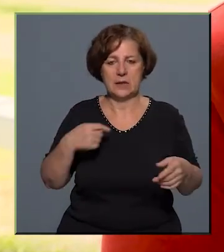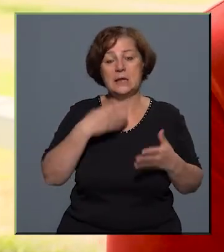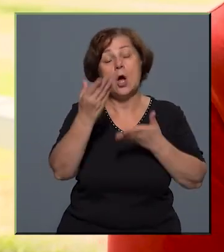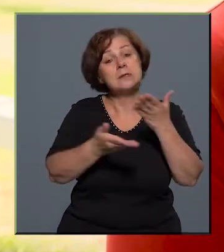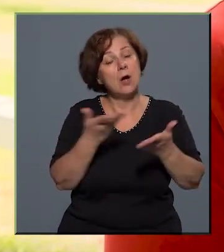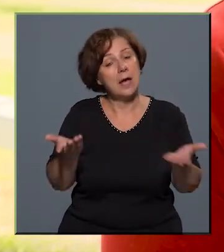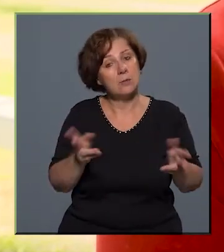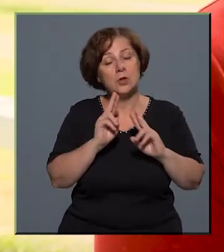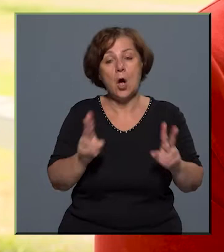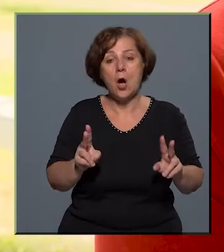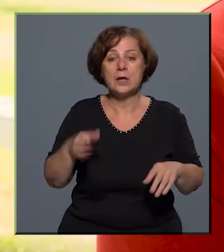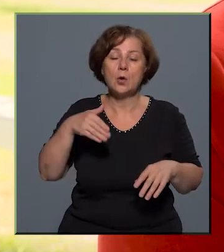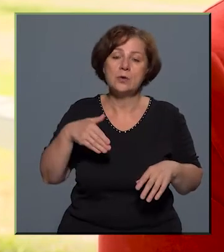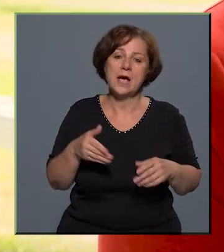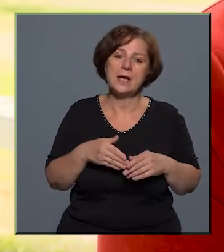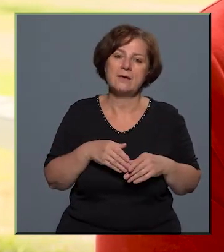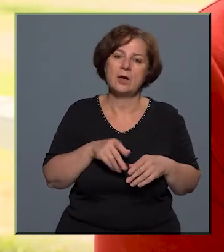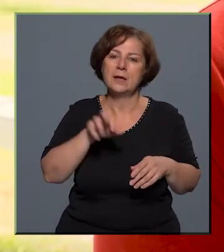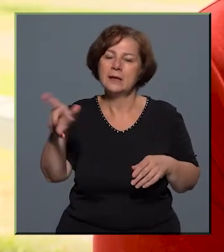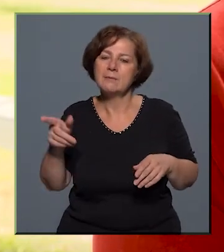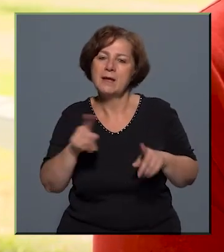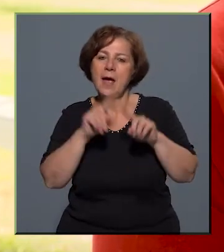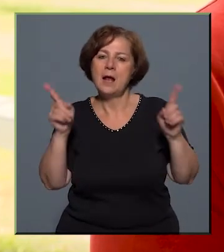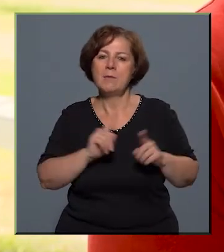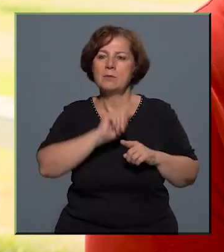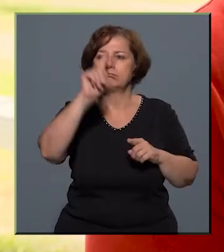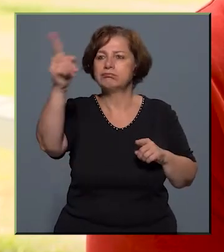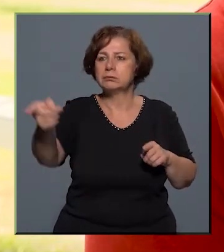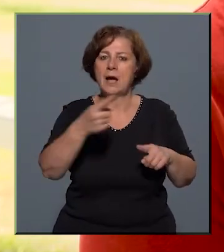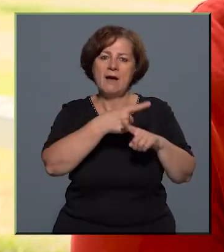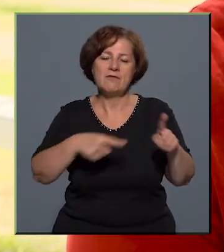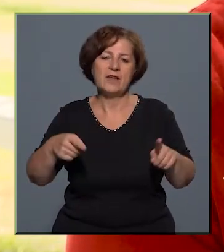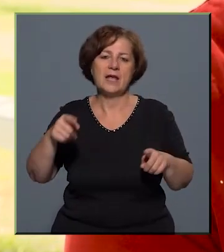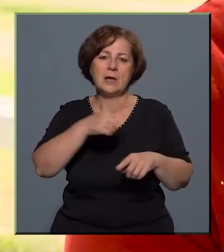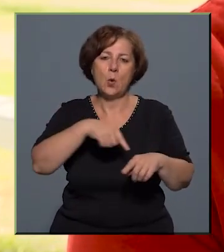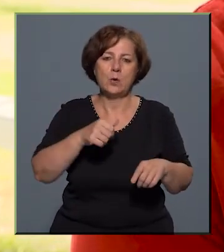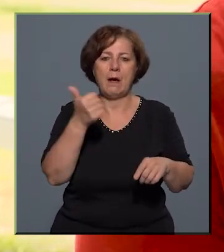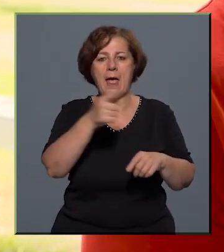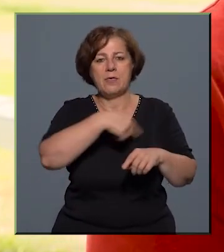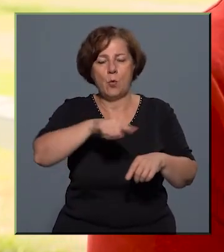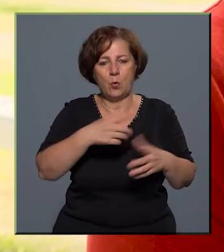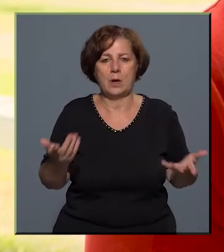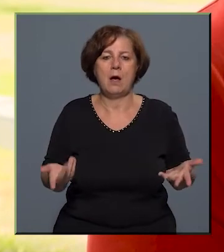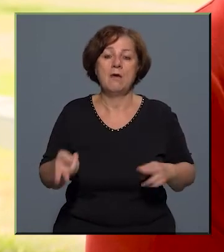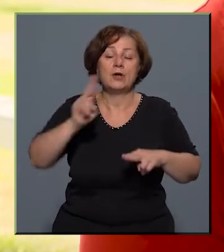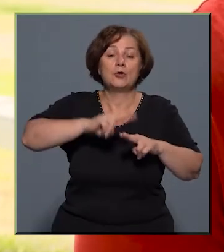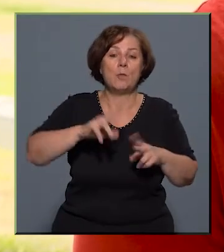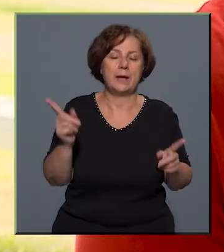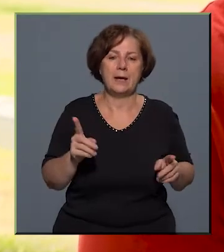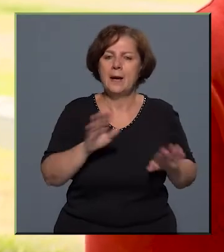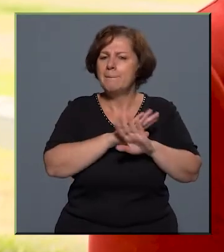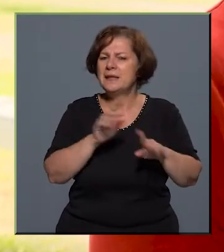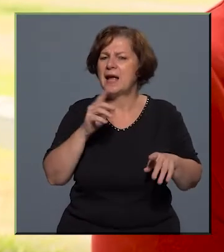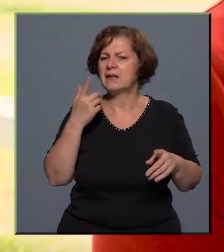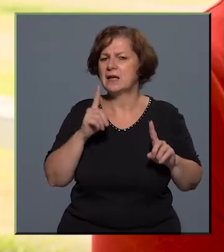megfertőzni. Ezért én azt ajánlom, hogy aki a kutyájával kimegy, elmegy hosszabban fél óra, egy óra, vagy ráadásul még